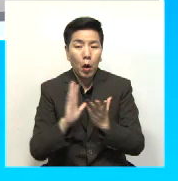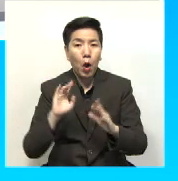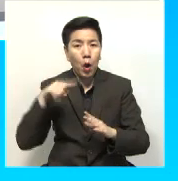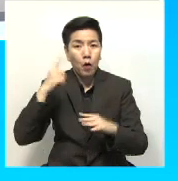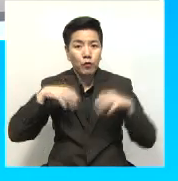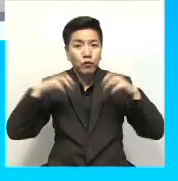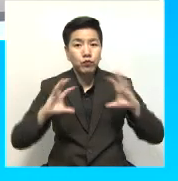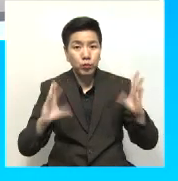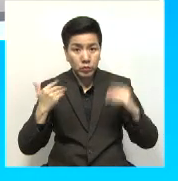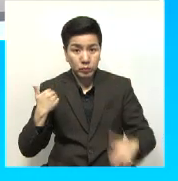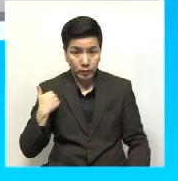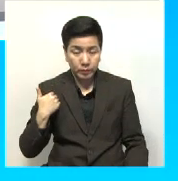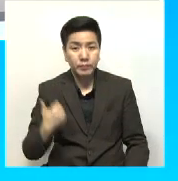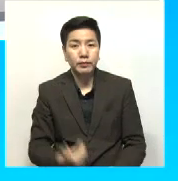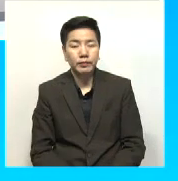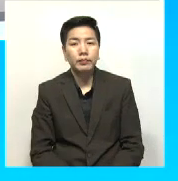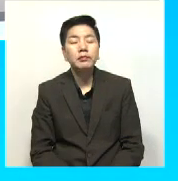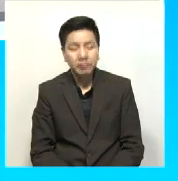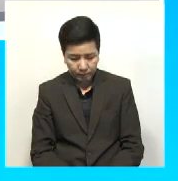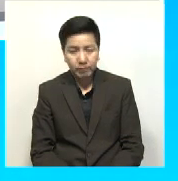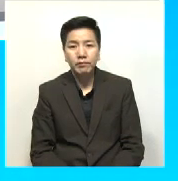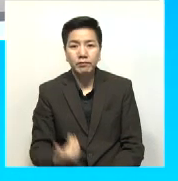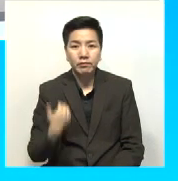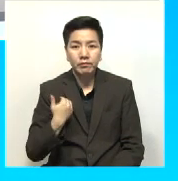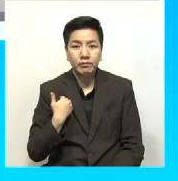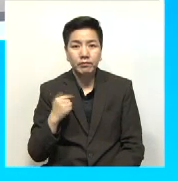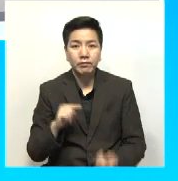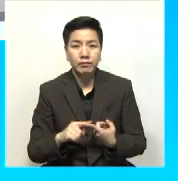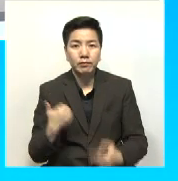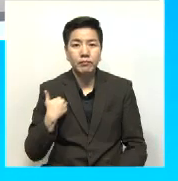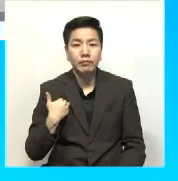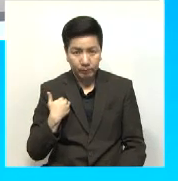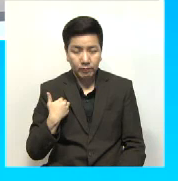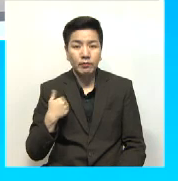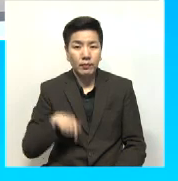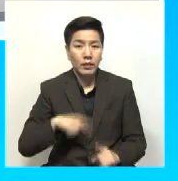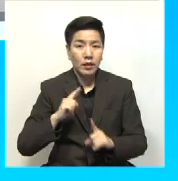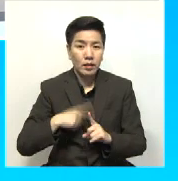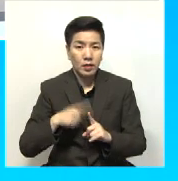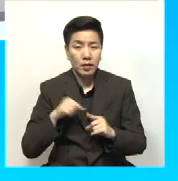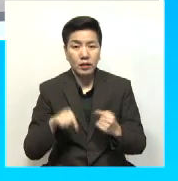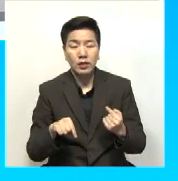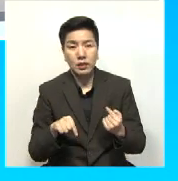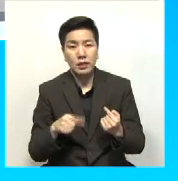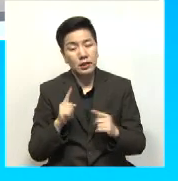ที่เราจะหมดฝนเนี่ยค่ะ ยังคงมีฮะเพราะว่าในฤดู